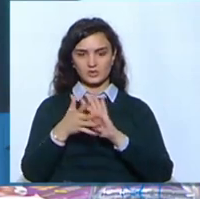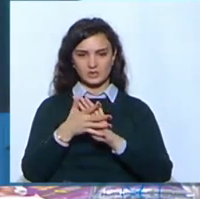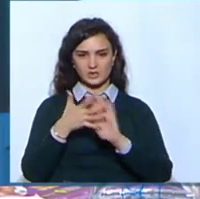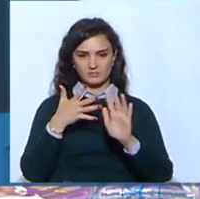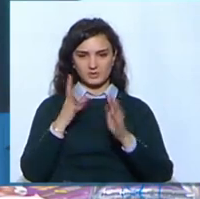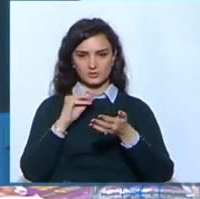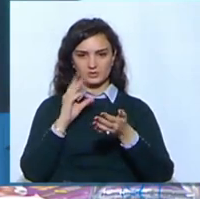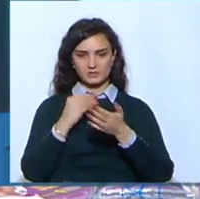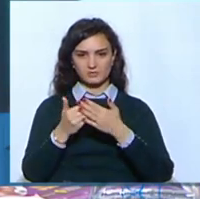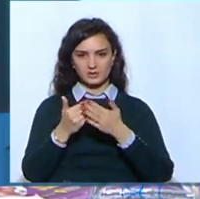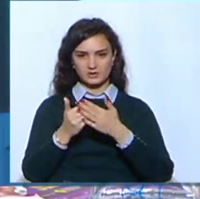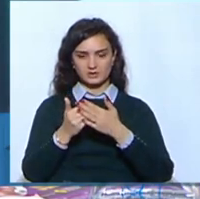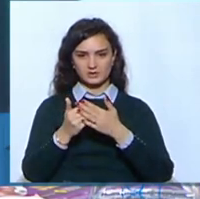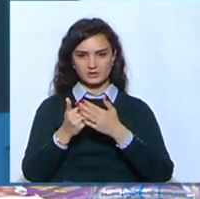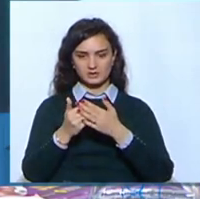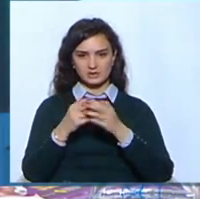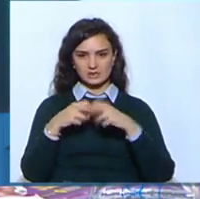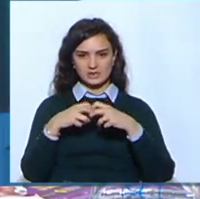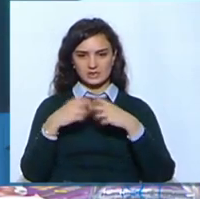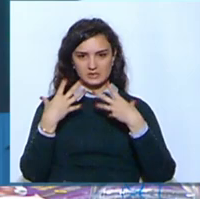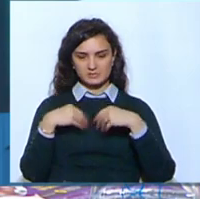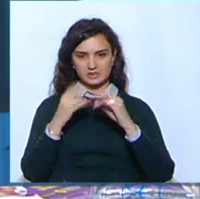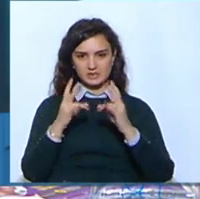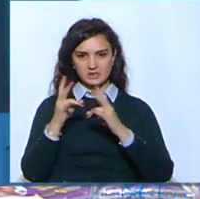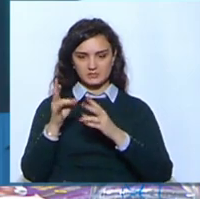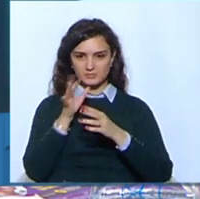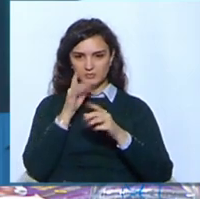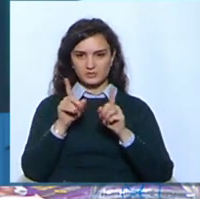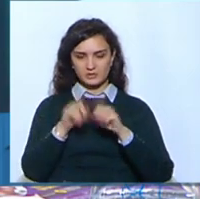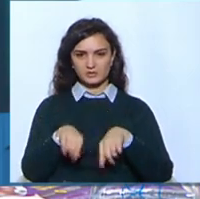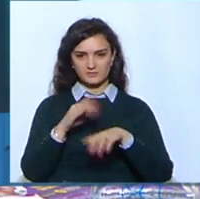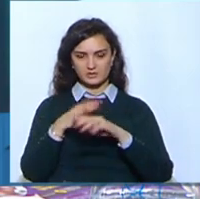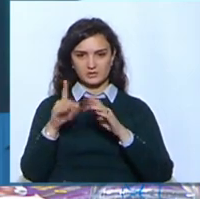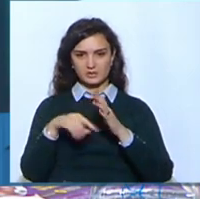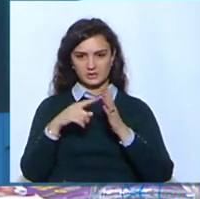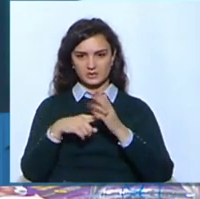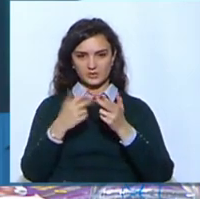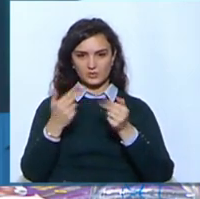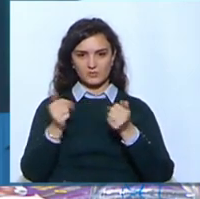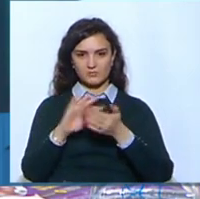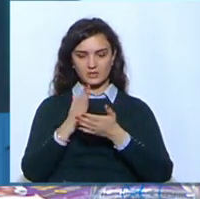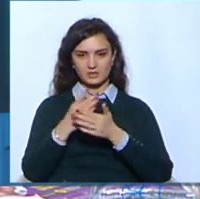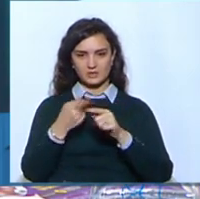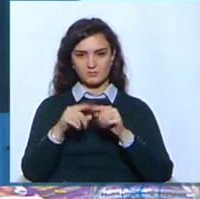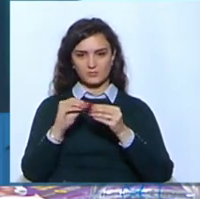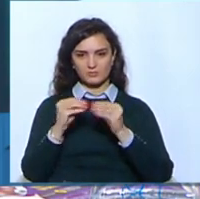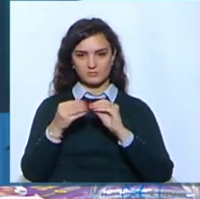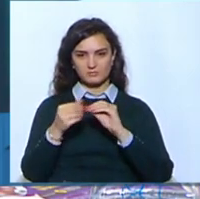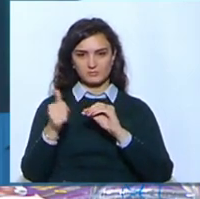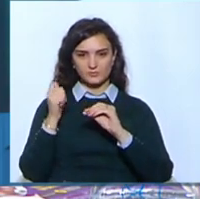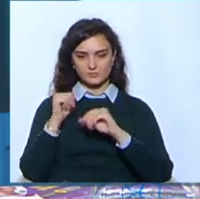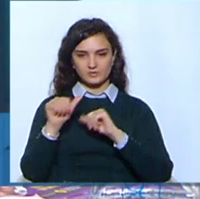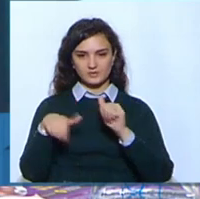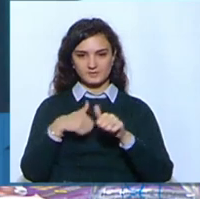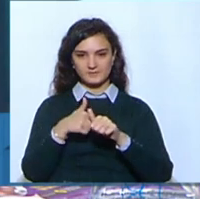გასაგებია. როდესაც მაგალითად სახსრების ზოგიერთი დაზიანების დროს ასევე დაის მისაკითხი, ხომ არ არის ამ პრობლემის უკან